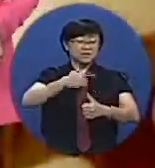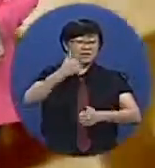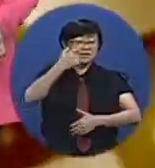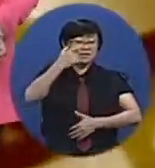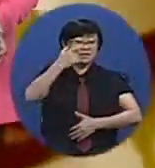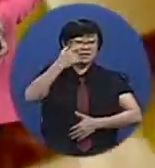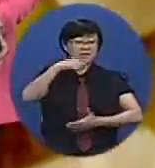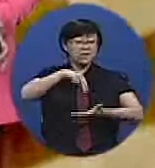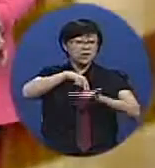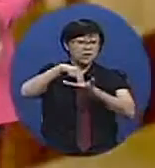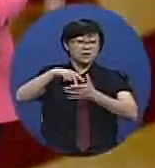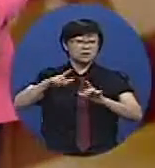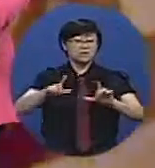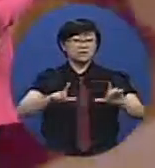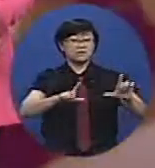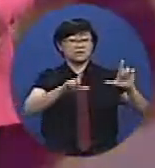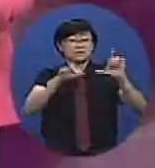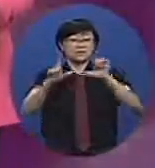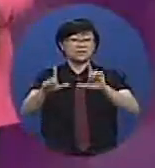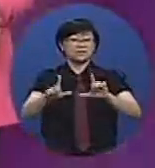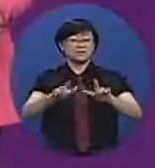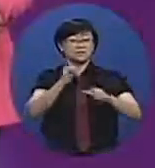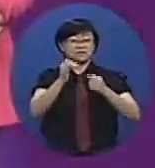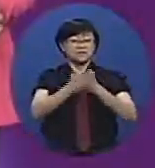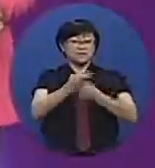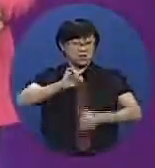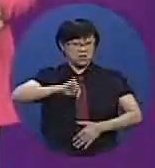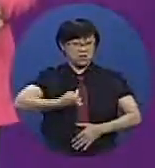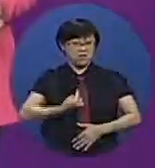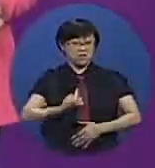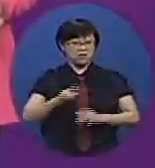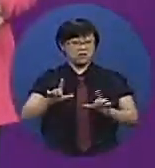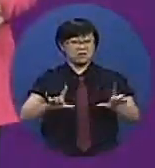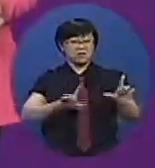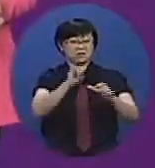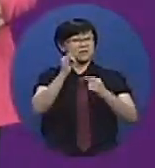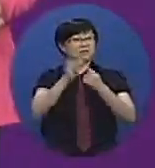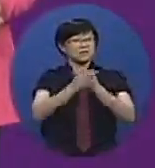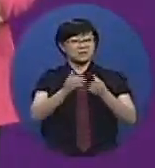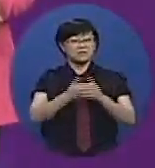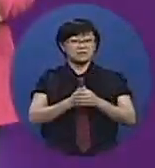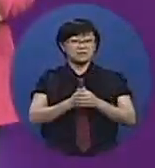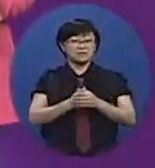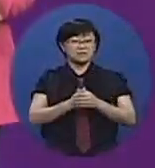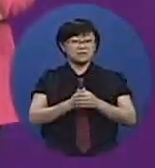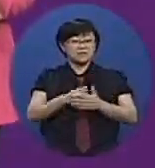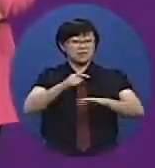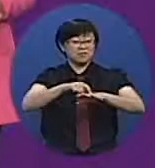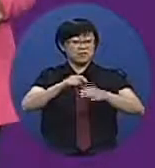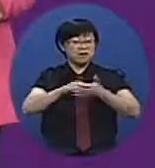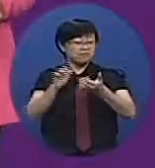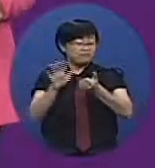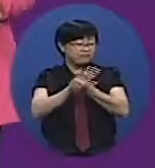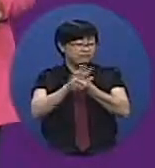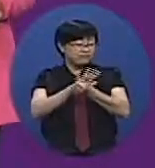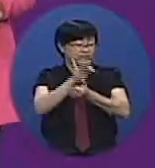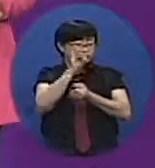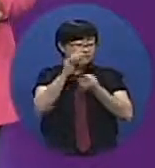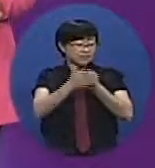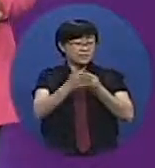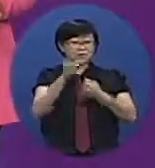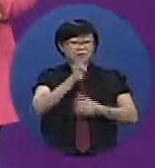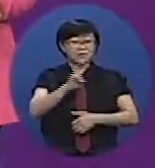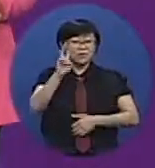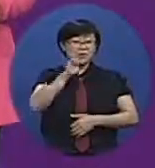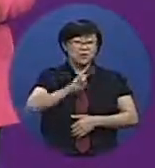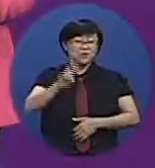삶을 살고 있는 사람이에요. 네. 예, 솔로 인생인데. 네. 그래서 이제 그 이 마음 달래는 걸 이렇게